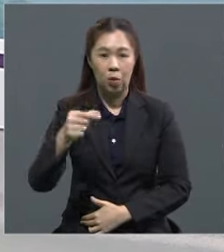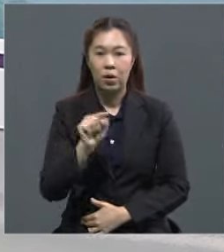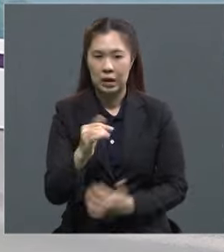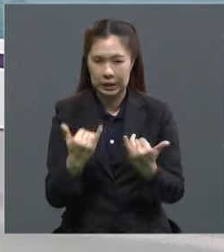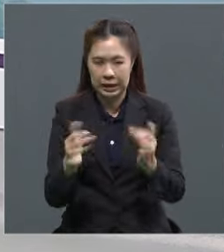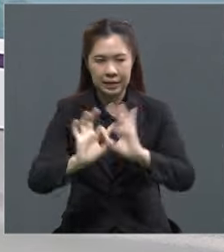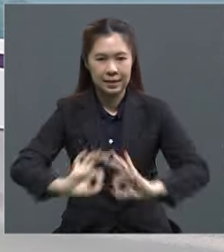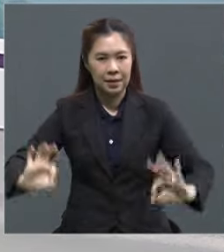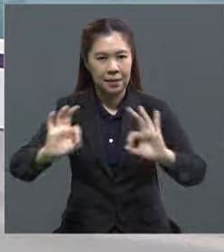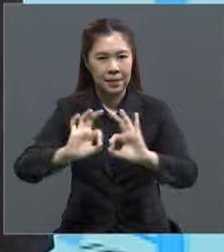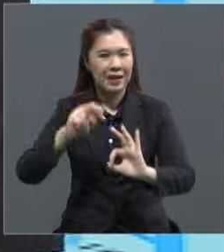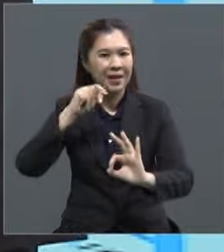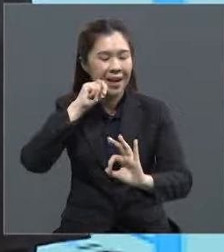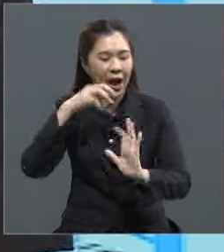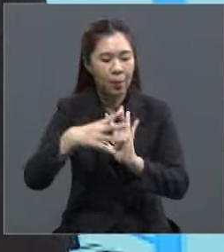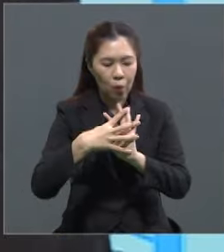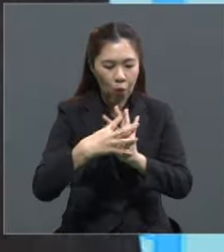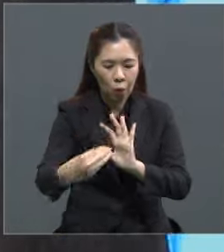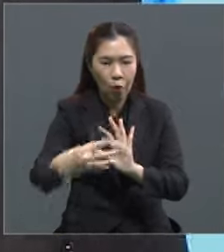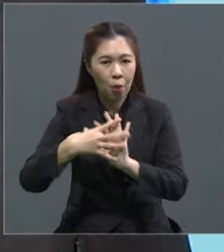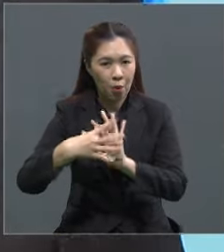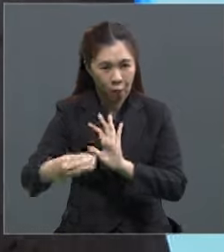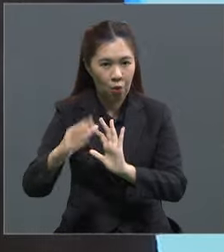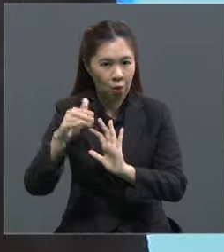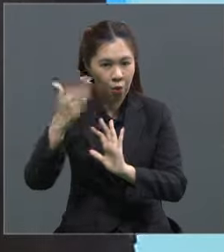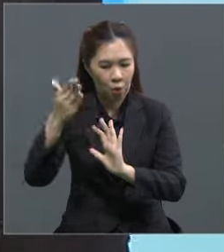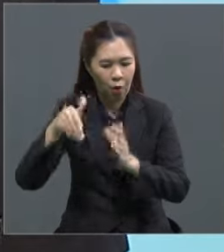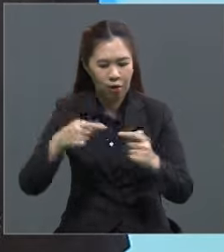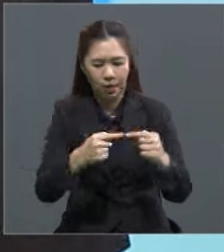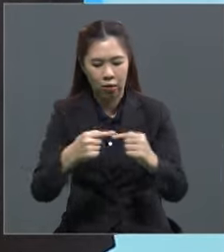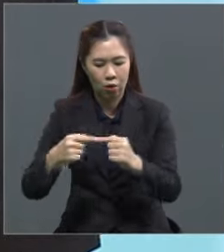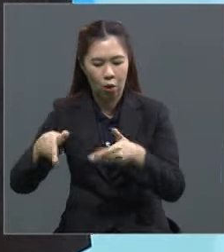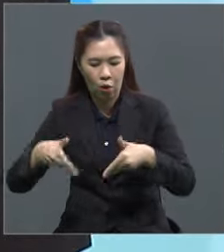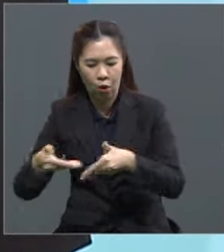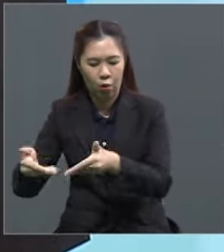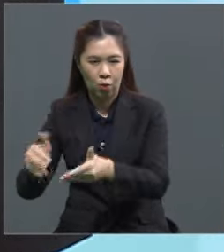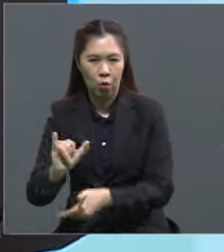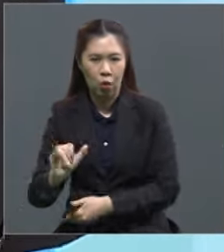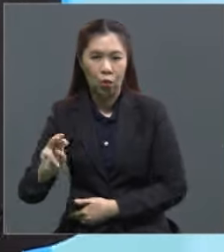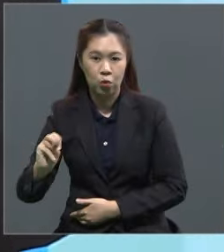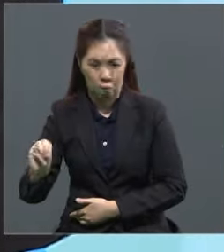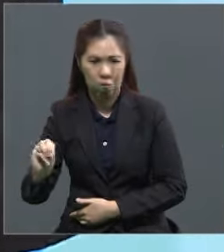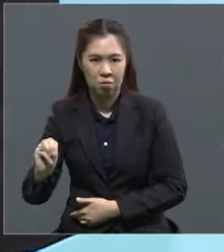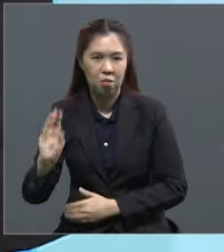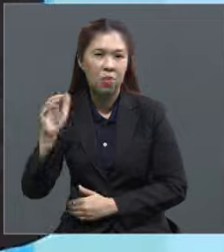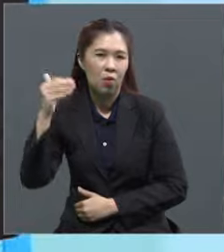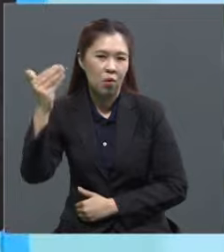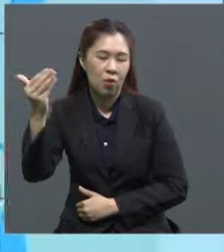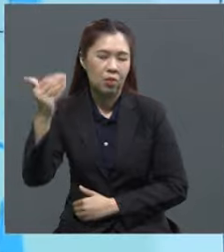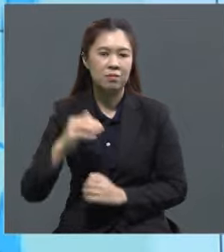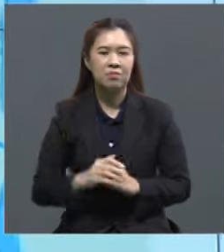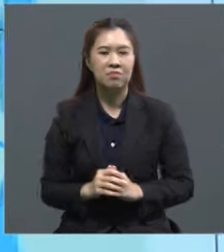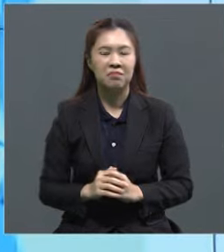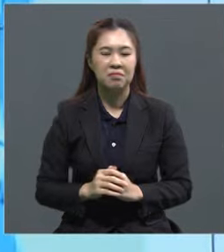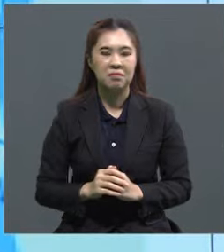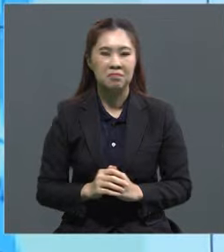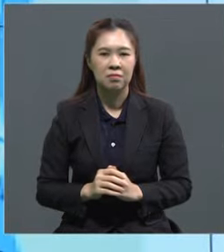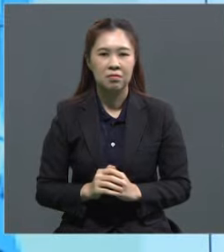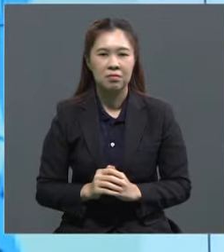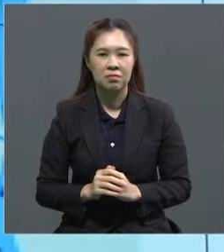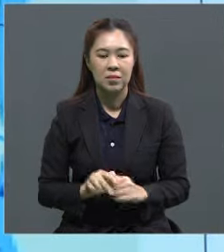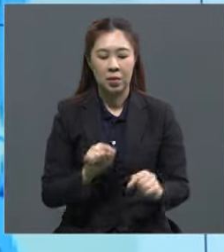ระบายน้ำออกไปทางยมตอนล่างเนี่ยให้มากที่สุดเท่าที่เป็นไปได้นะครับเพราะว่าเราจะ